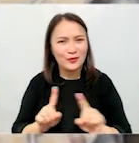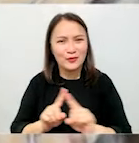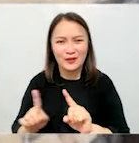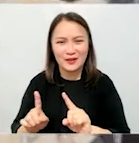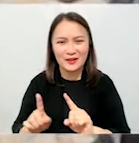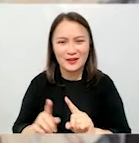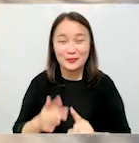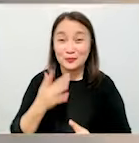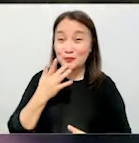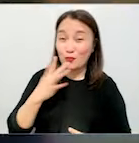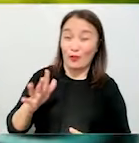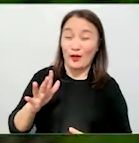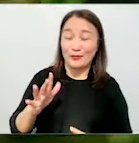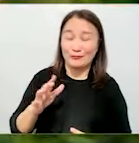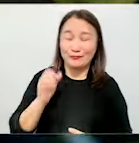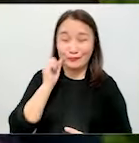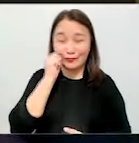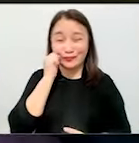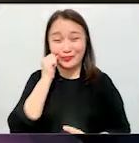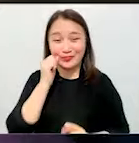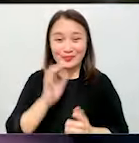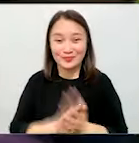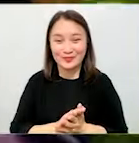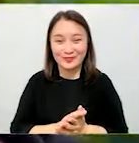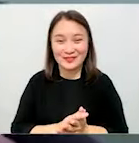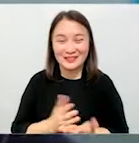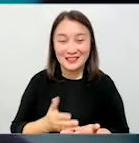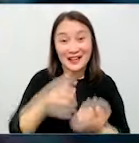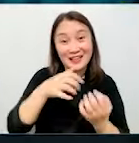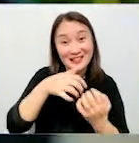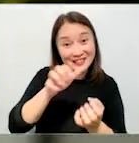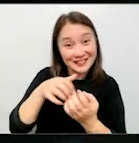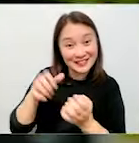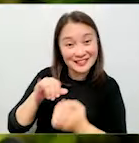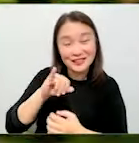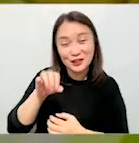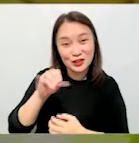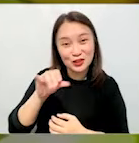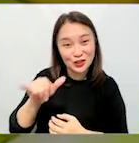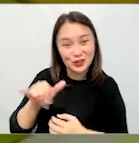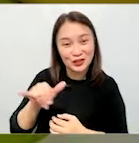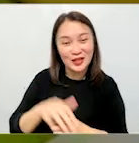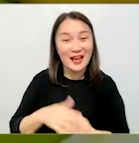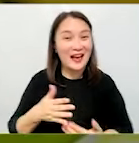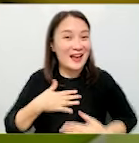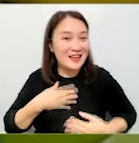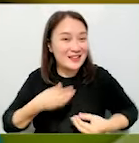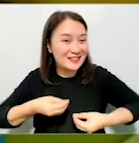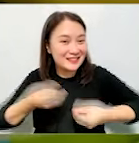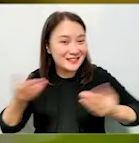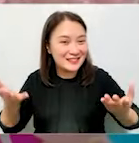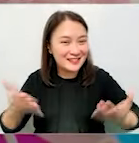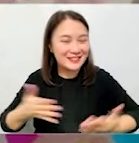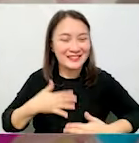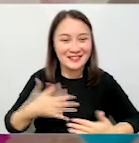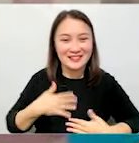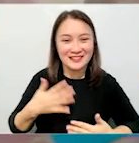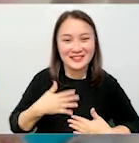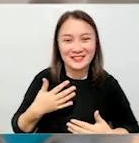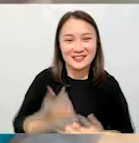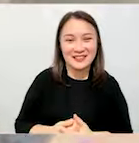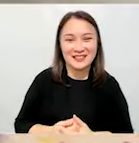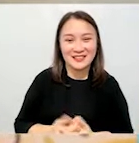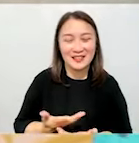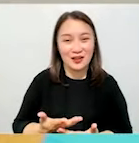Sarap! Woo! Top 4, meet Joy Joy. Iba ang dalang happiness sa kanyang fur parents. Eto morma